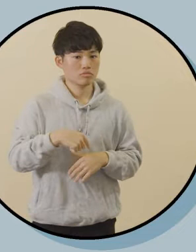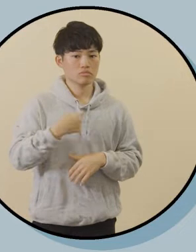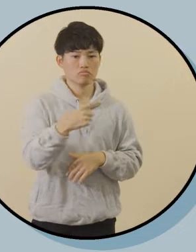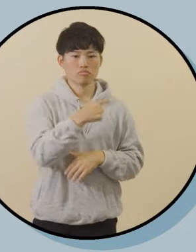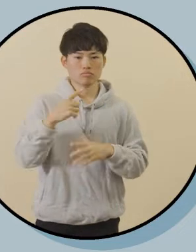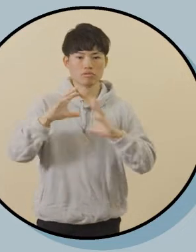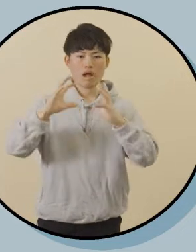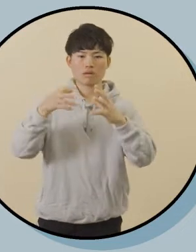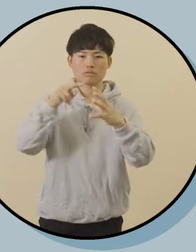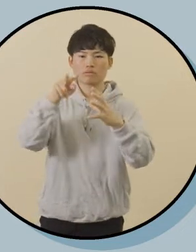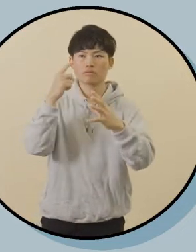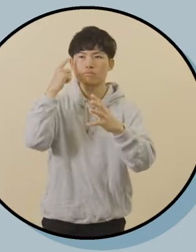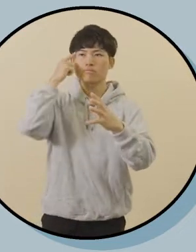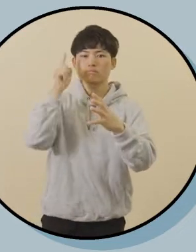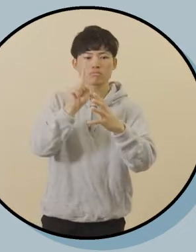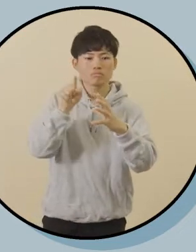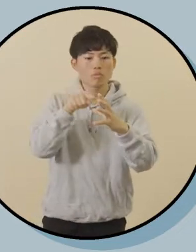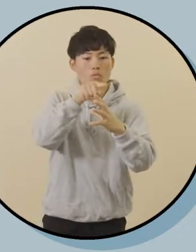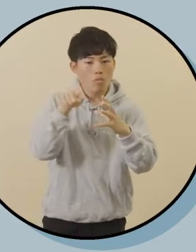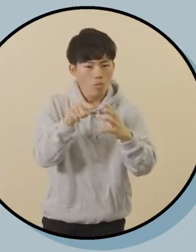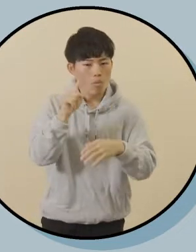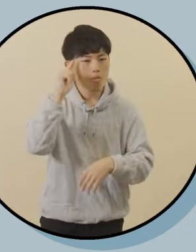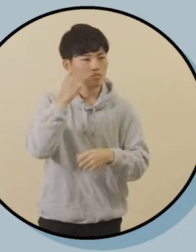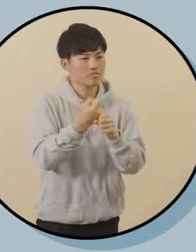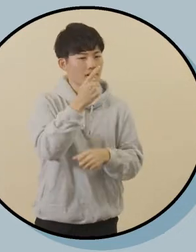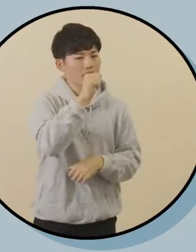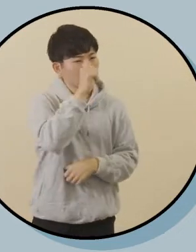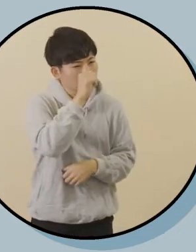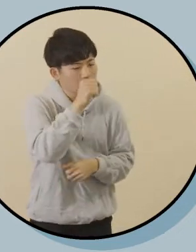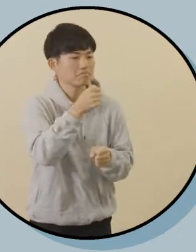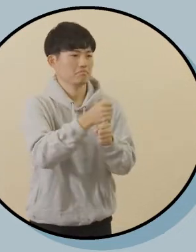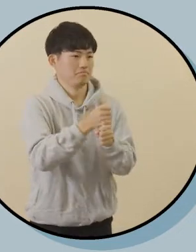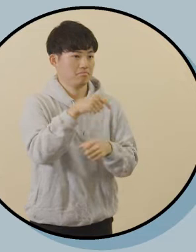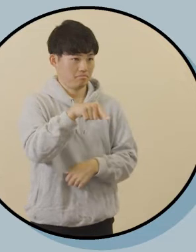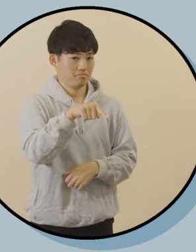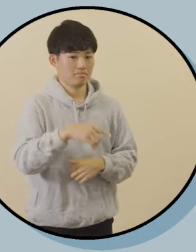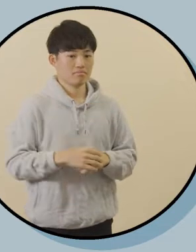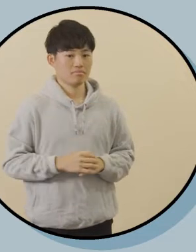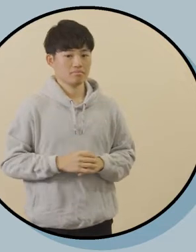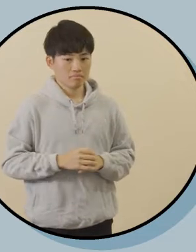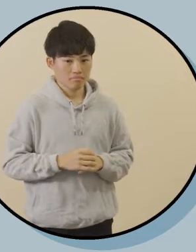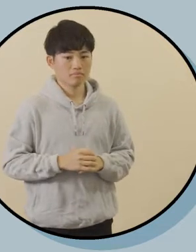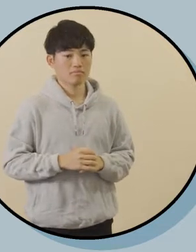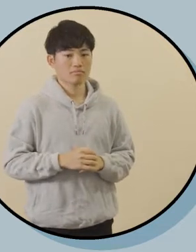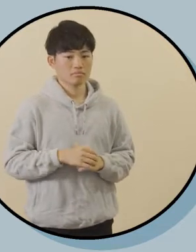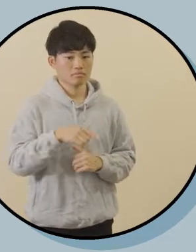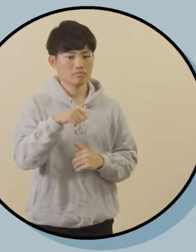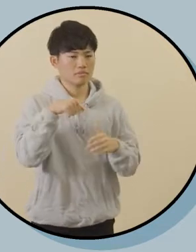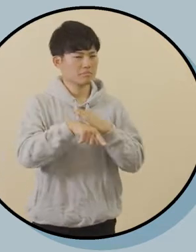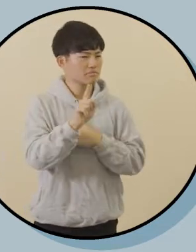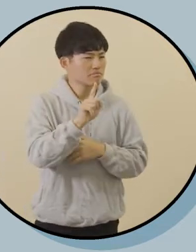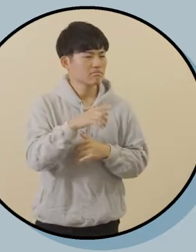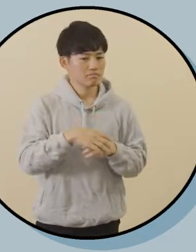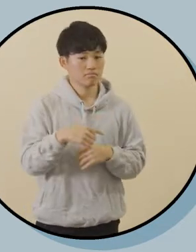考えるきっかけになってほしいなという思いで作っています。それはどういうことかというと、なんか私たちってこう、ここ